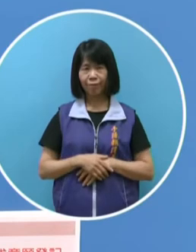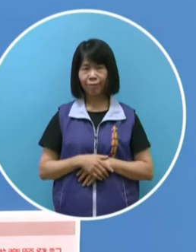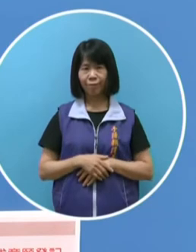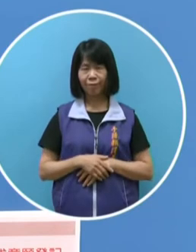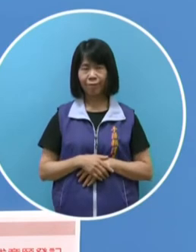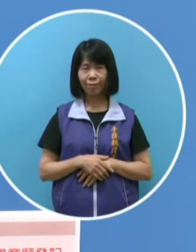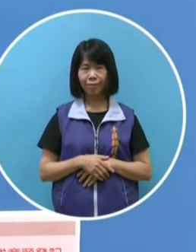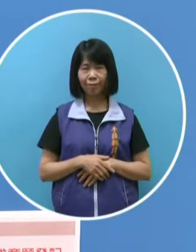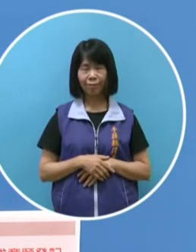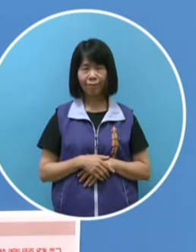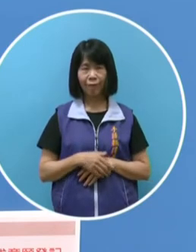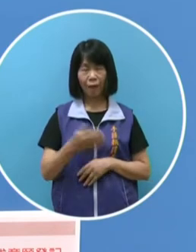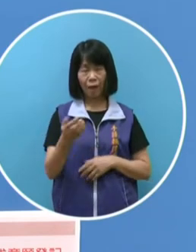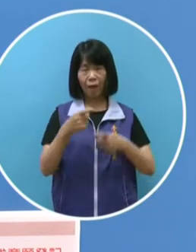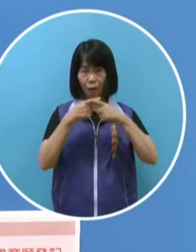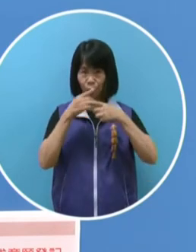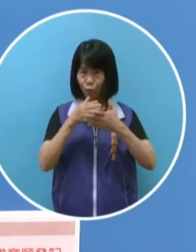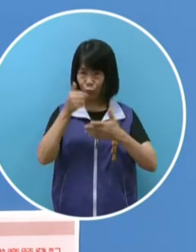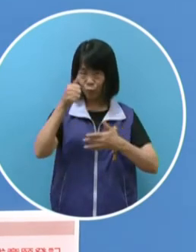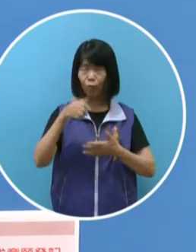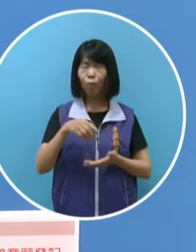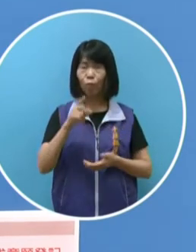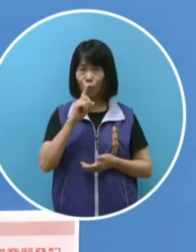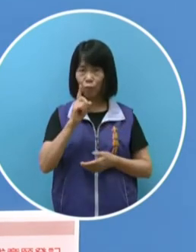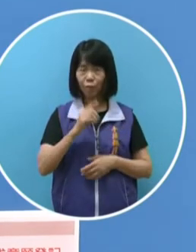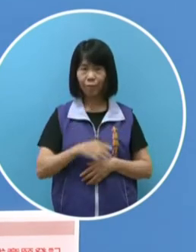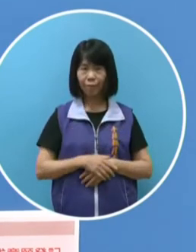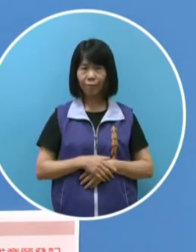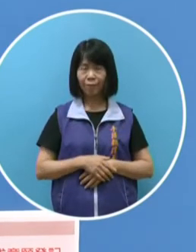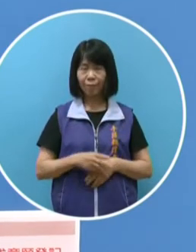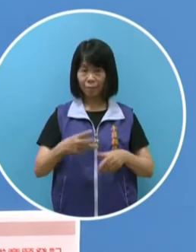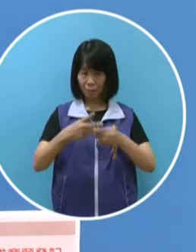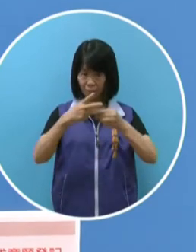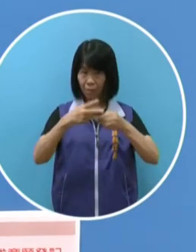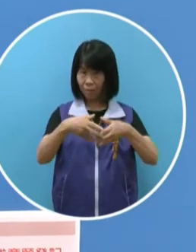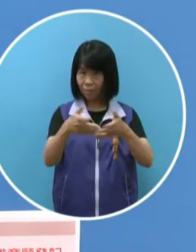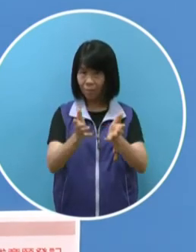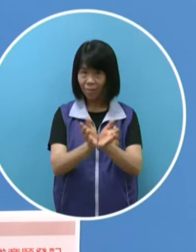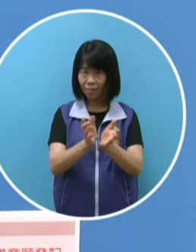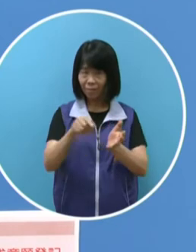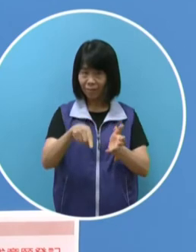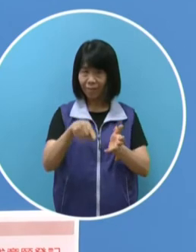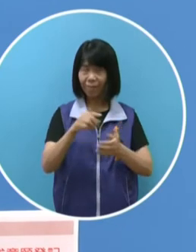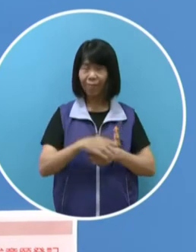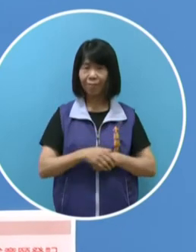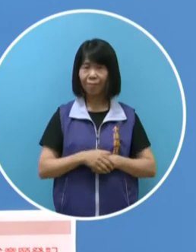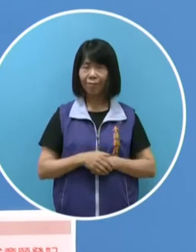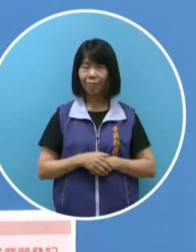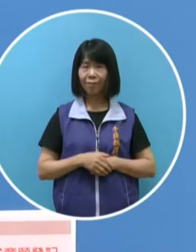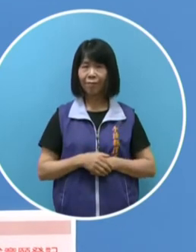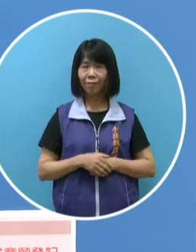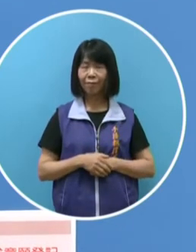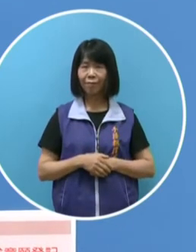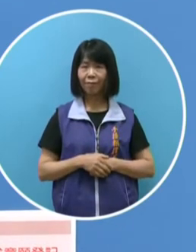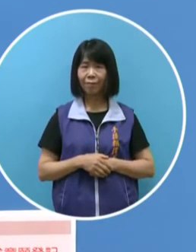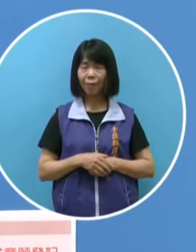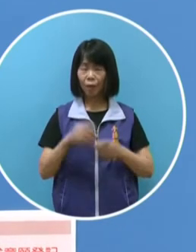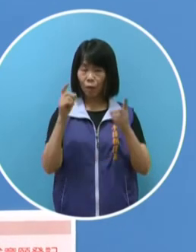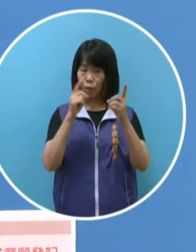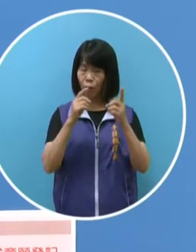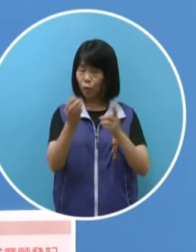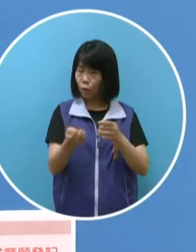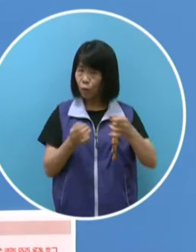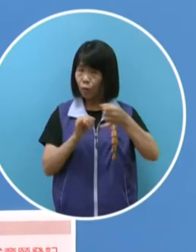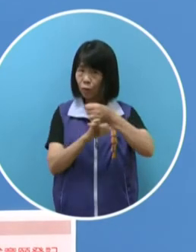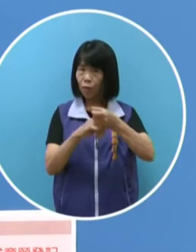才秘书长特别提到的哈，那第三轮的哈，那他的这个简讯预约的简